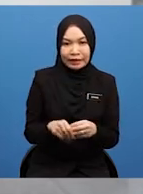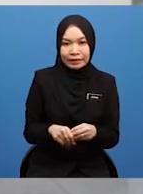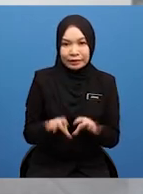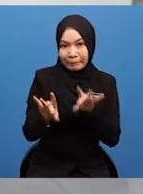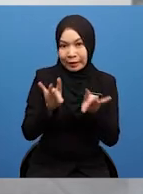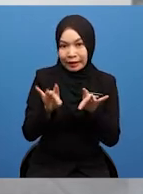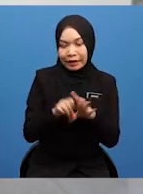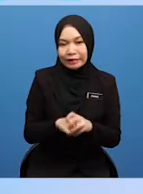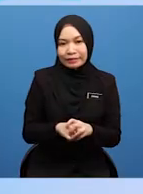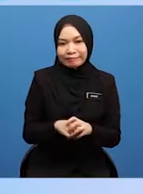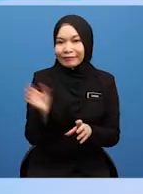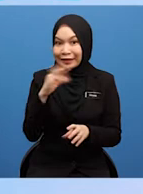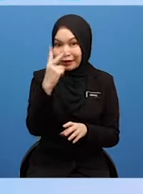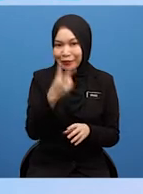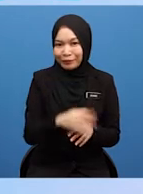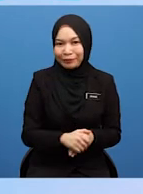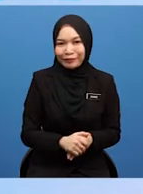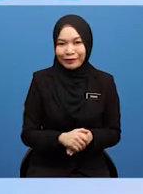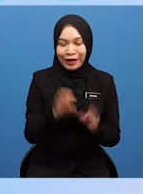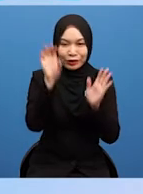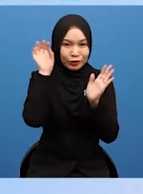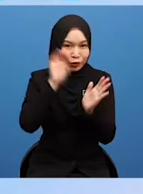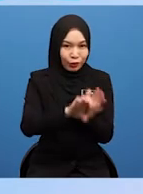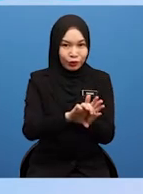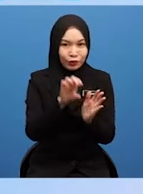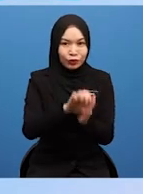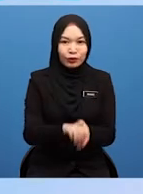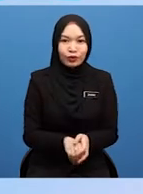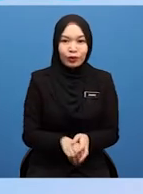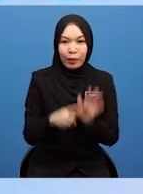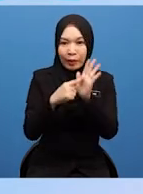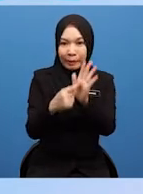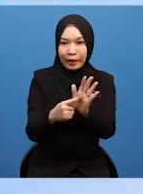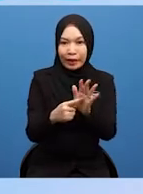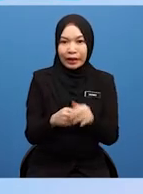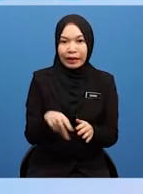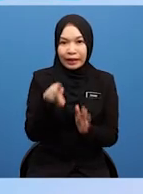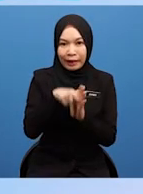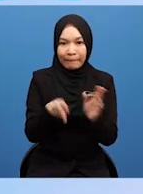kita lihat bersama contoh-contoh pameran pengkaryaan